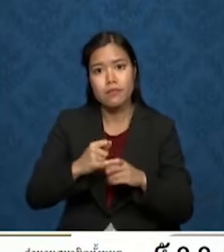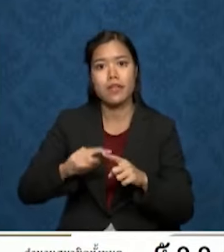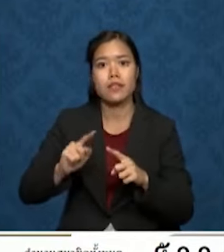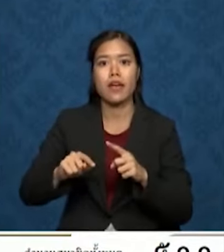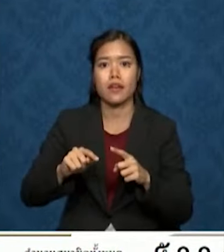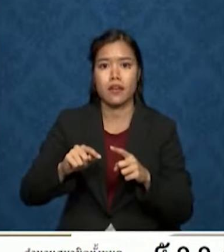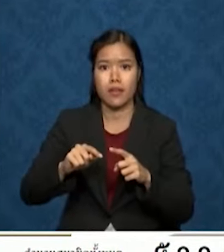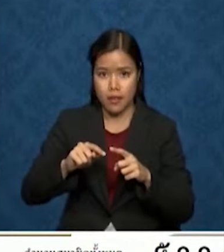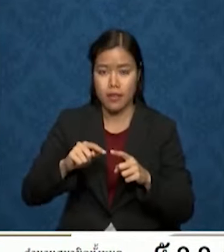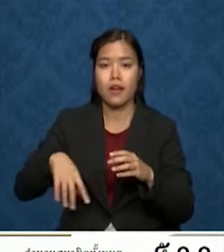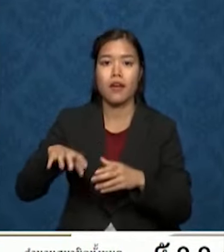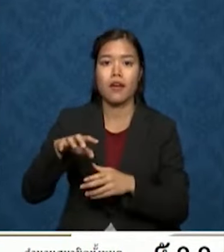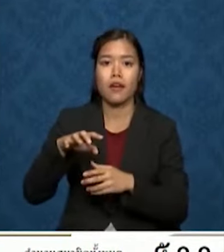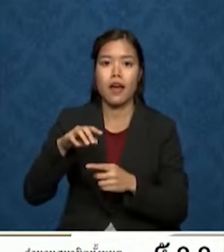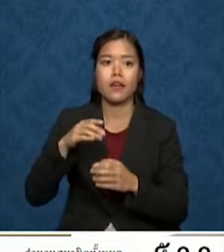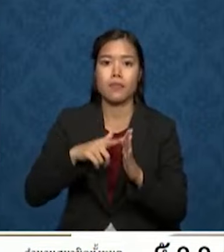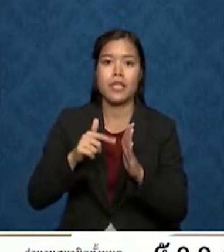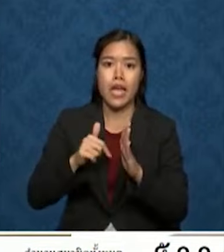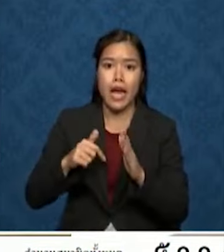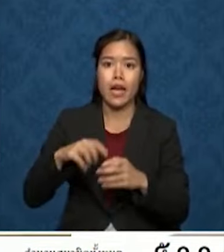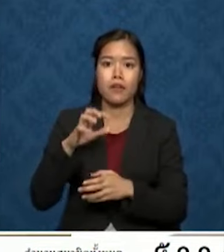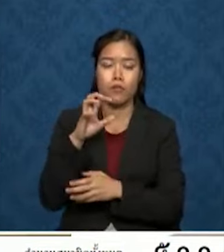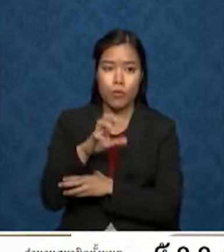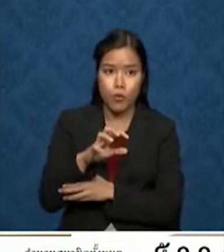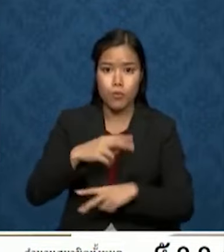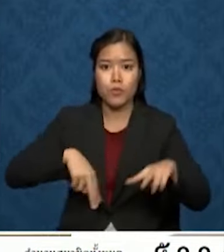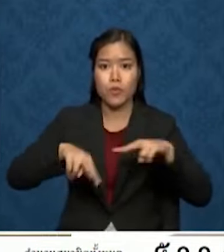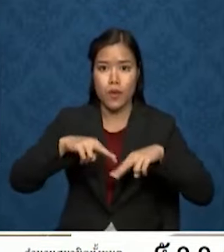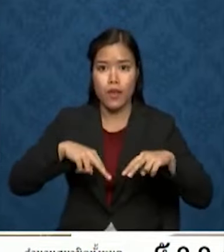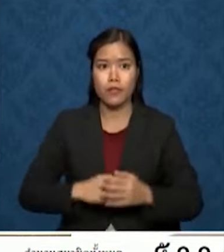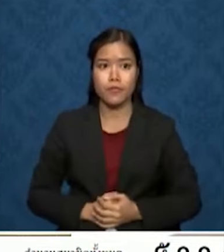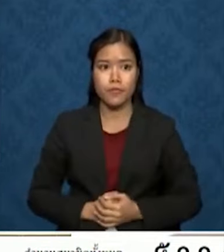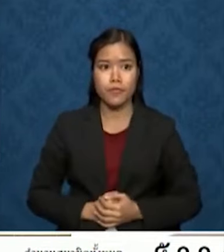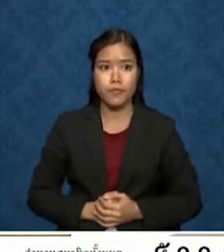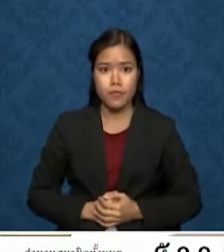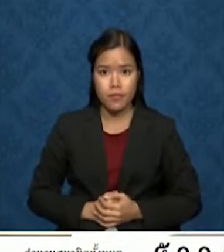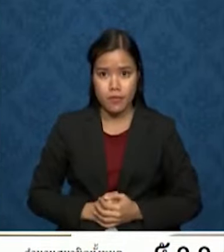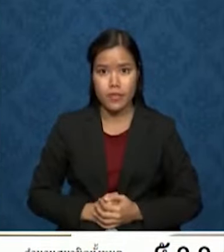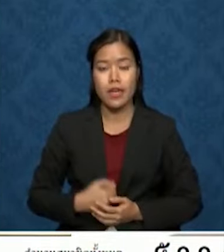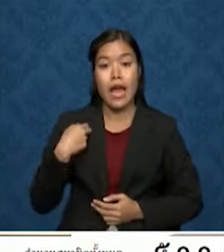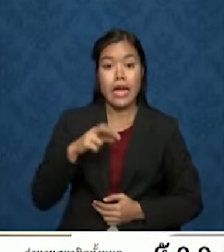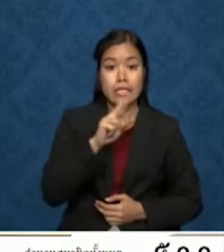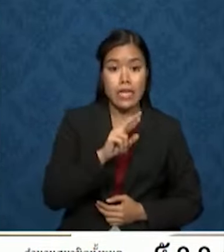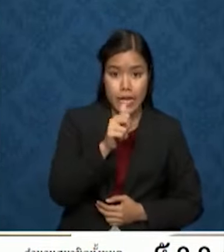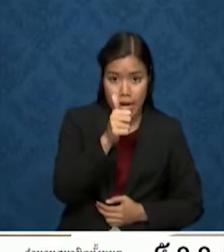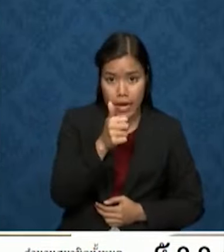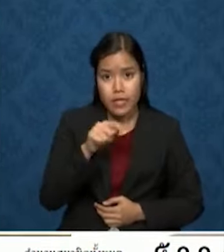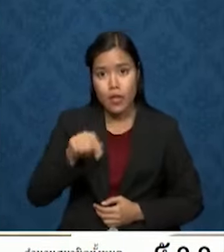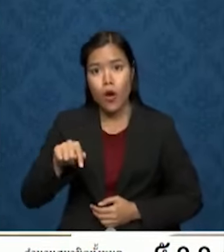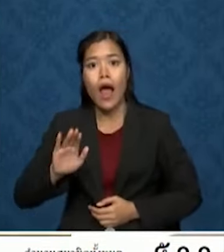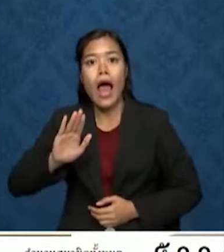บทบัญัติที่มีลกษณะให้ใช้และห้ามใช้ผมจะอย่เช่น